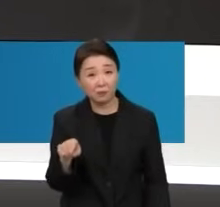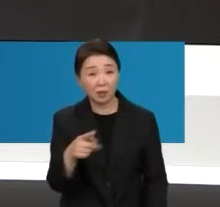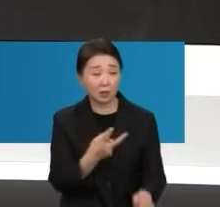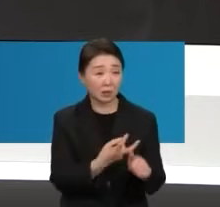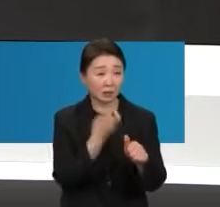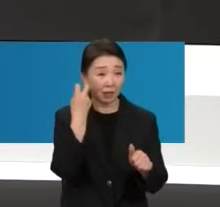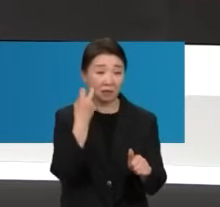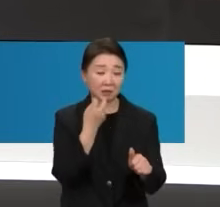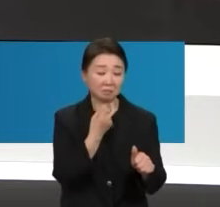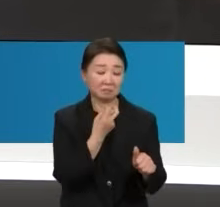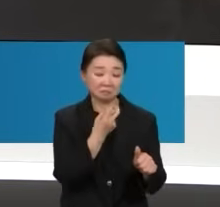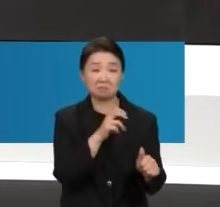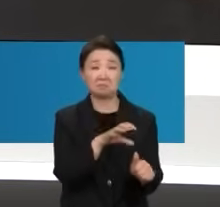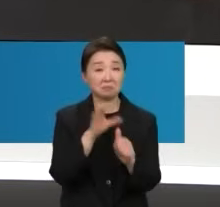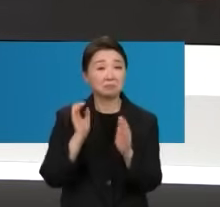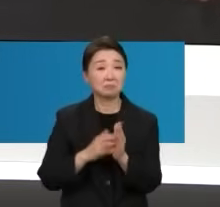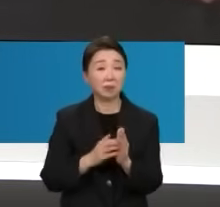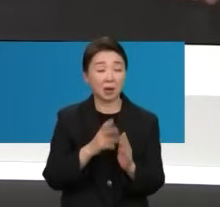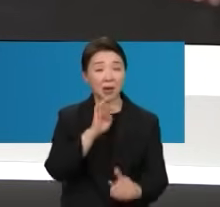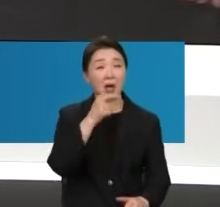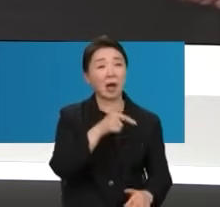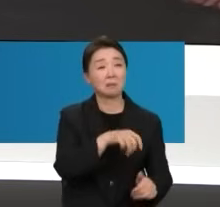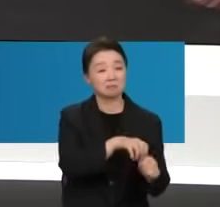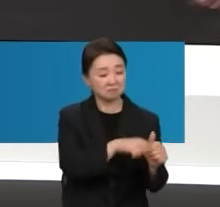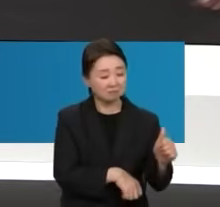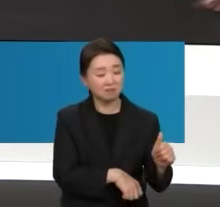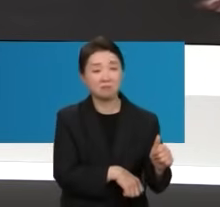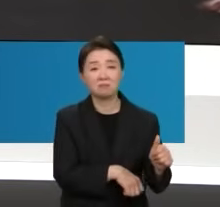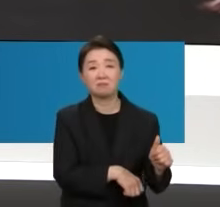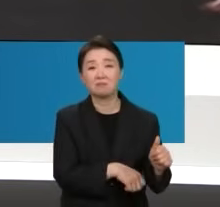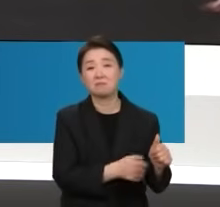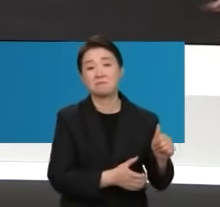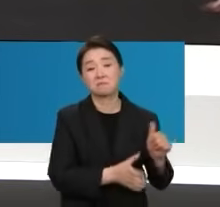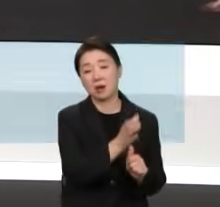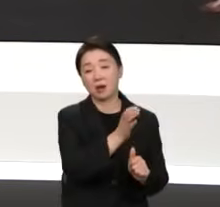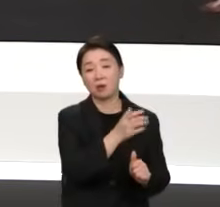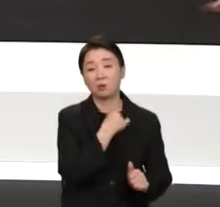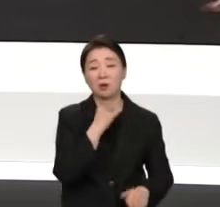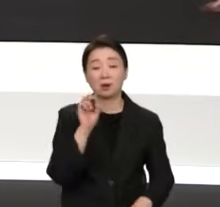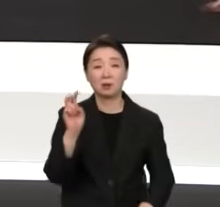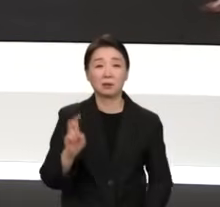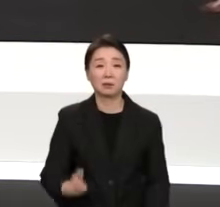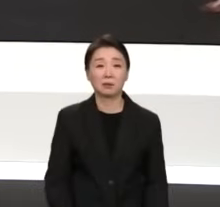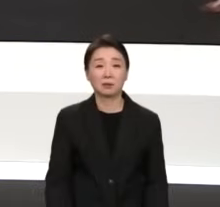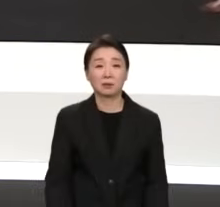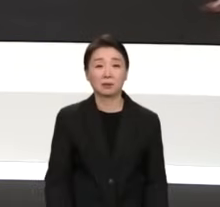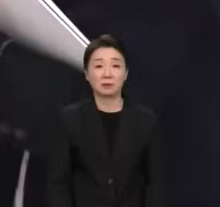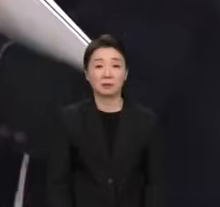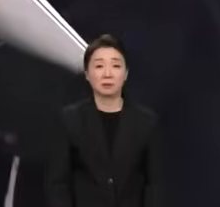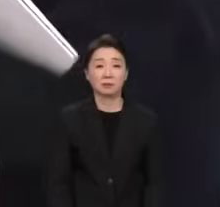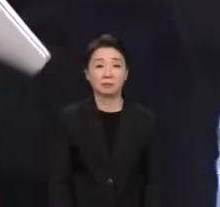탄핵을 빌미로 한동훈 대표를 끌어내리려는 움직임도 포착되고 있습니다. 유한울 기자입니다.